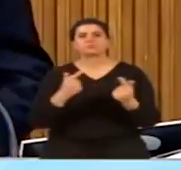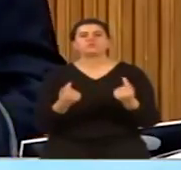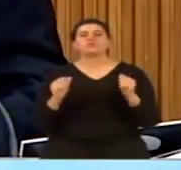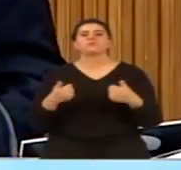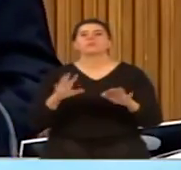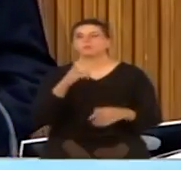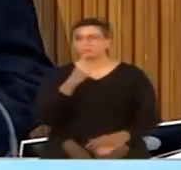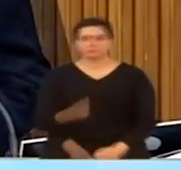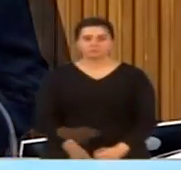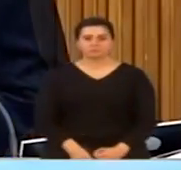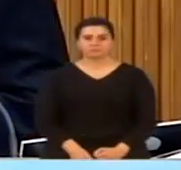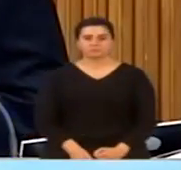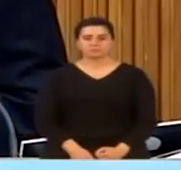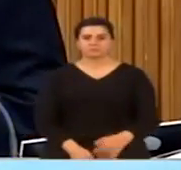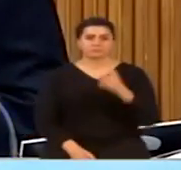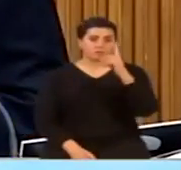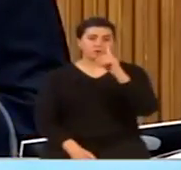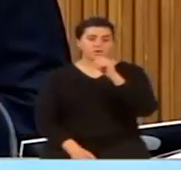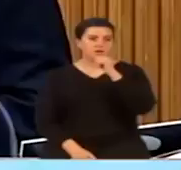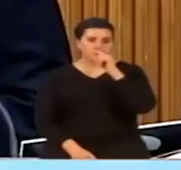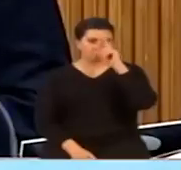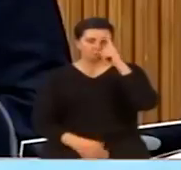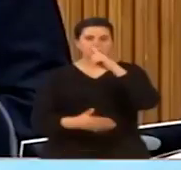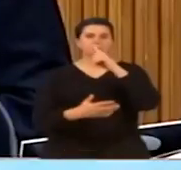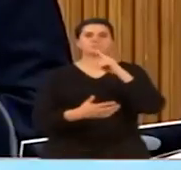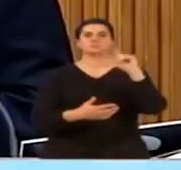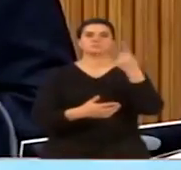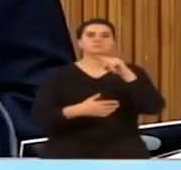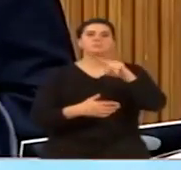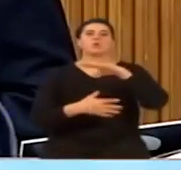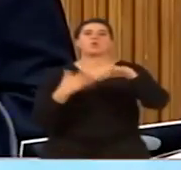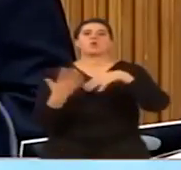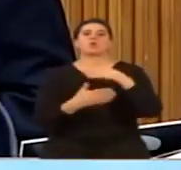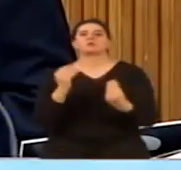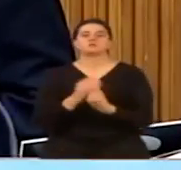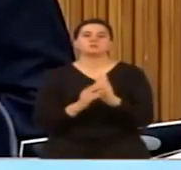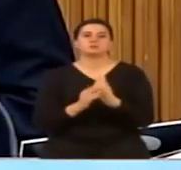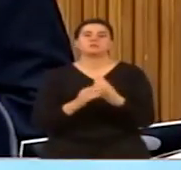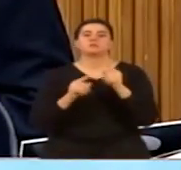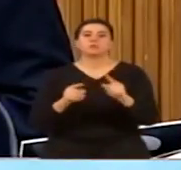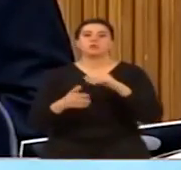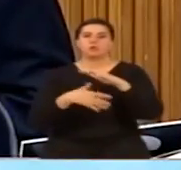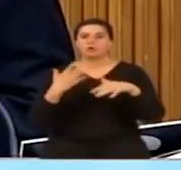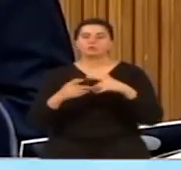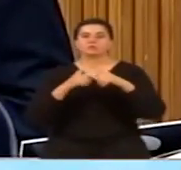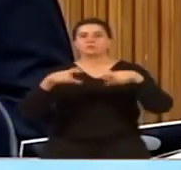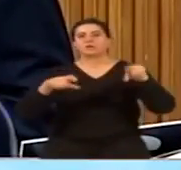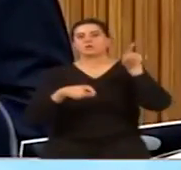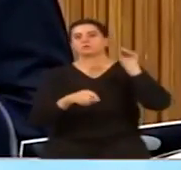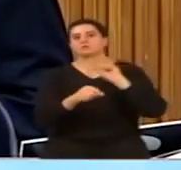diyor. Tek adam rejimi kaos rejimidir. Kaos yaratıyor. Kaos sarayda üretiliyor.